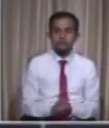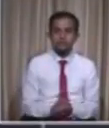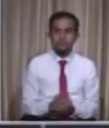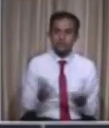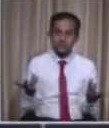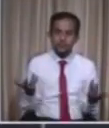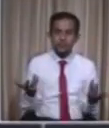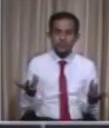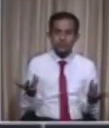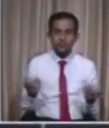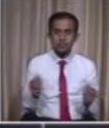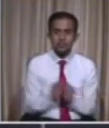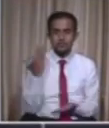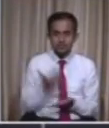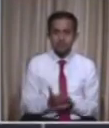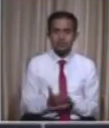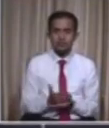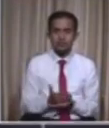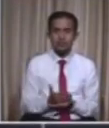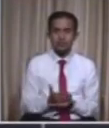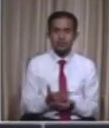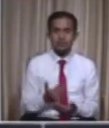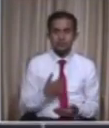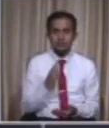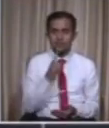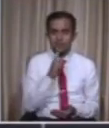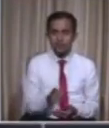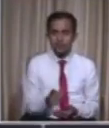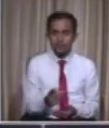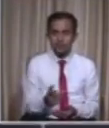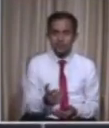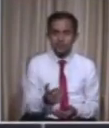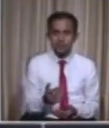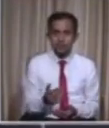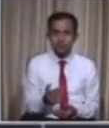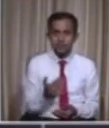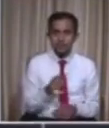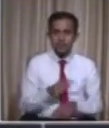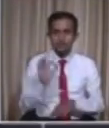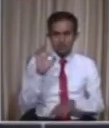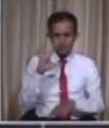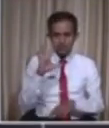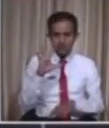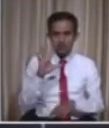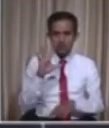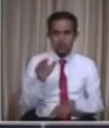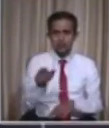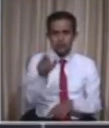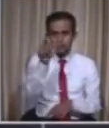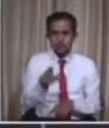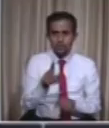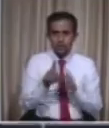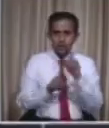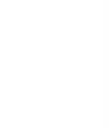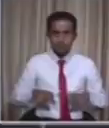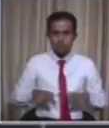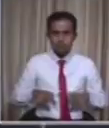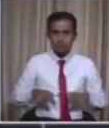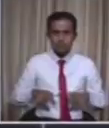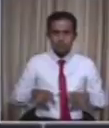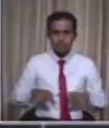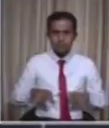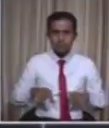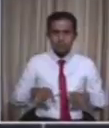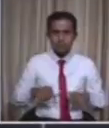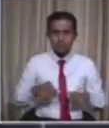මං හිතන්නේ මේ වැඩ කටයුතු අත්හිටවමු මම නම් කියන්නේ දැනට ඕනනම් අපි මිනිත්තු 5ක් කාලය අරගෙන ඔබතුමා එක කතා කරලා ආපහු මෙහාට එමු අපිට